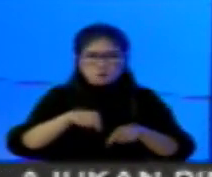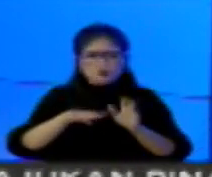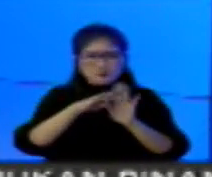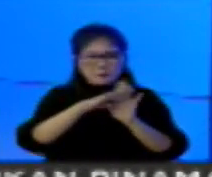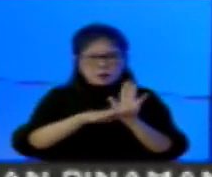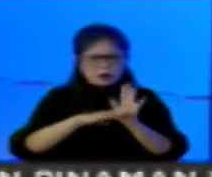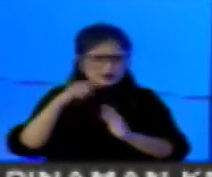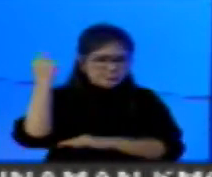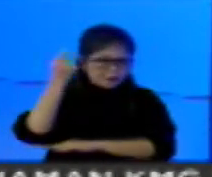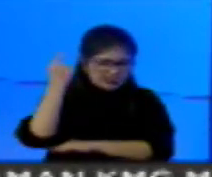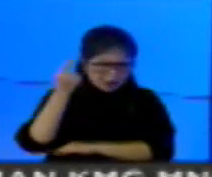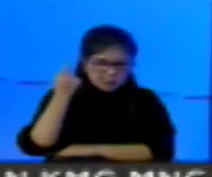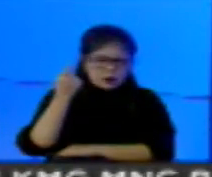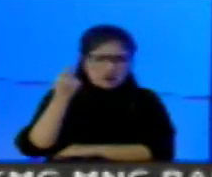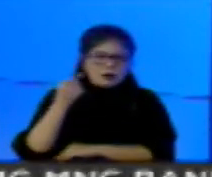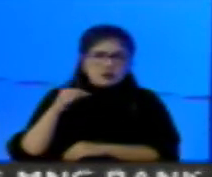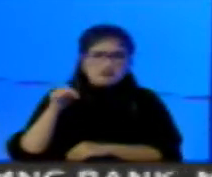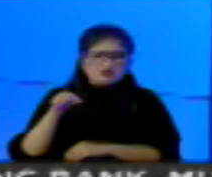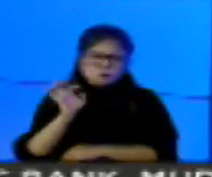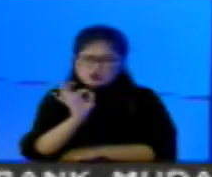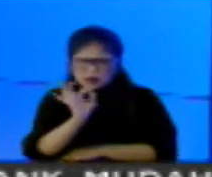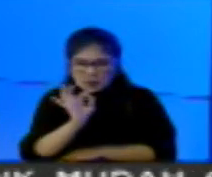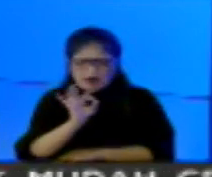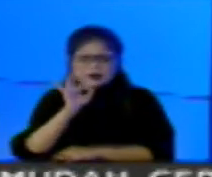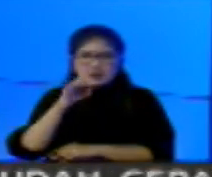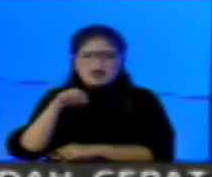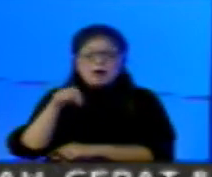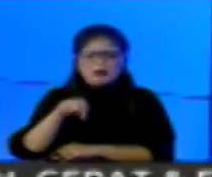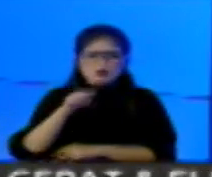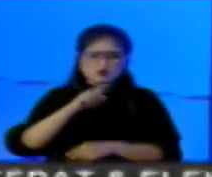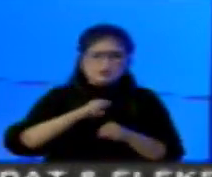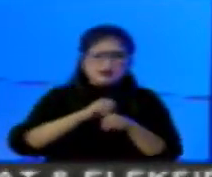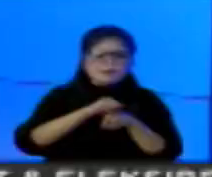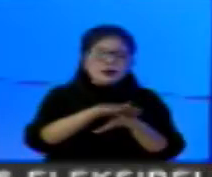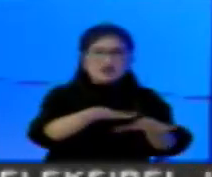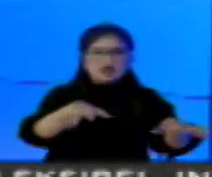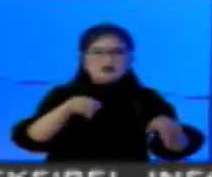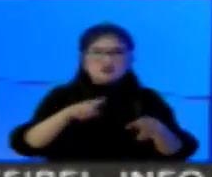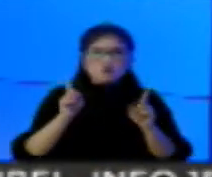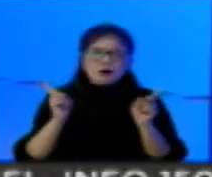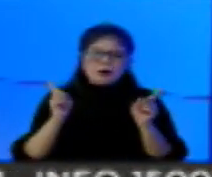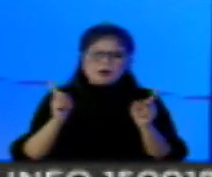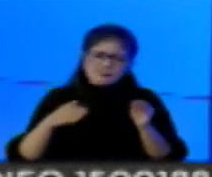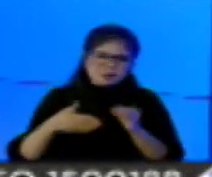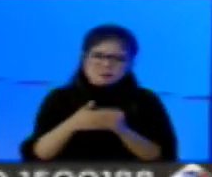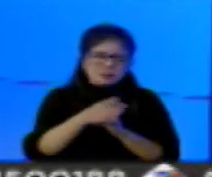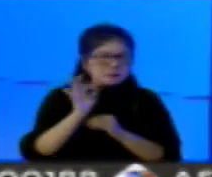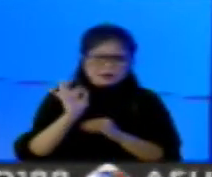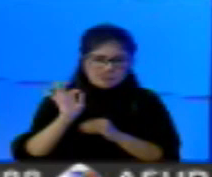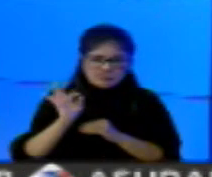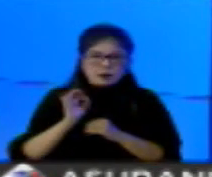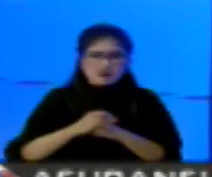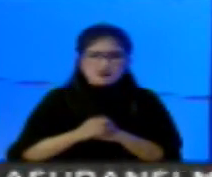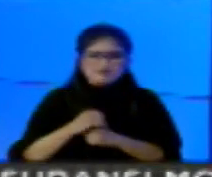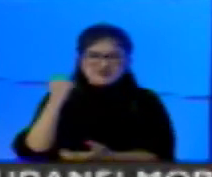bahwa tidak lagi menyebar luas aliran ini. Akibat perbuatannya,